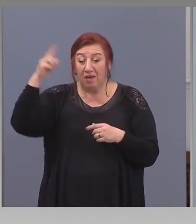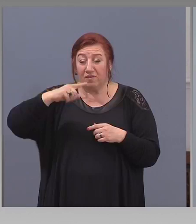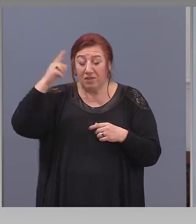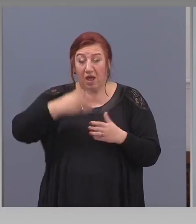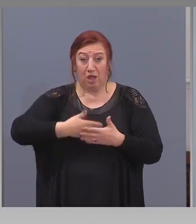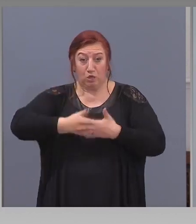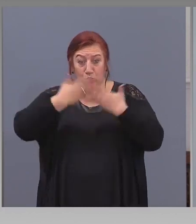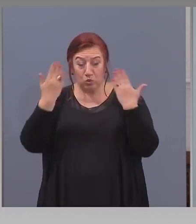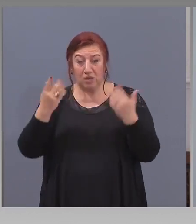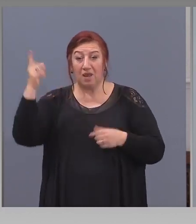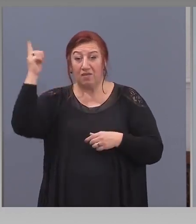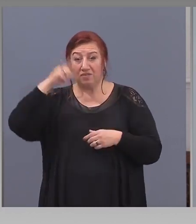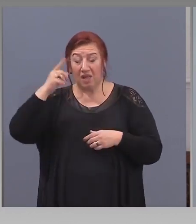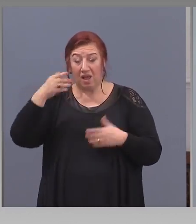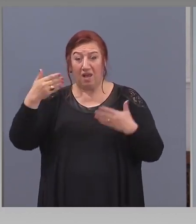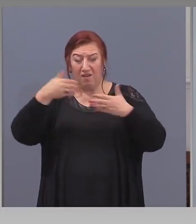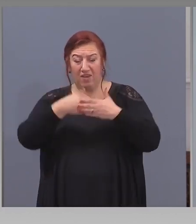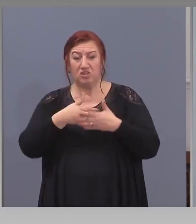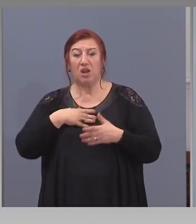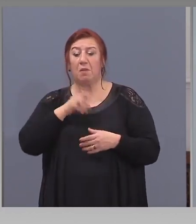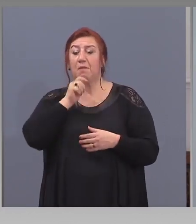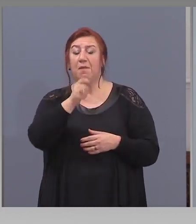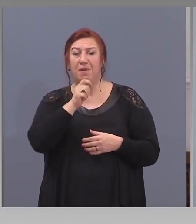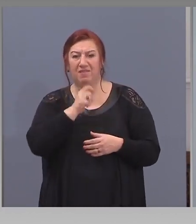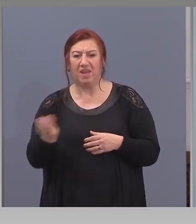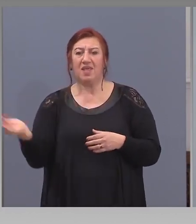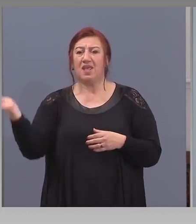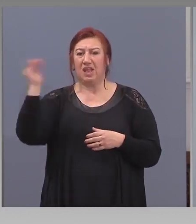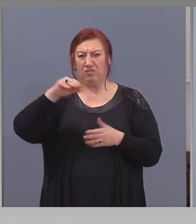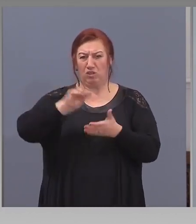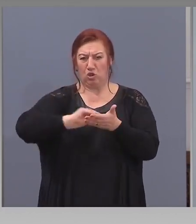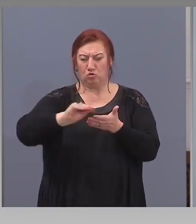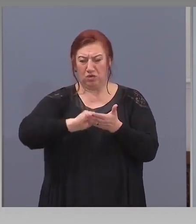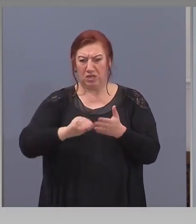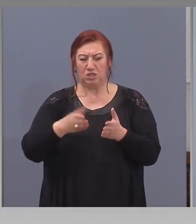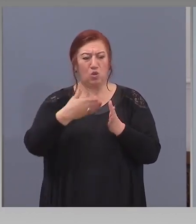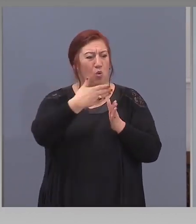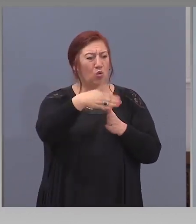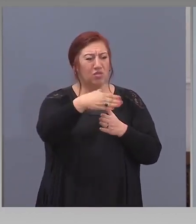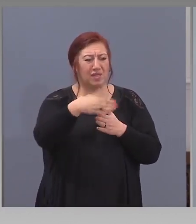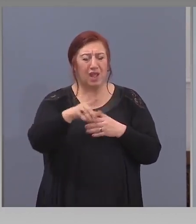вечер имаме брифинг. Над него идват всички журналисти. Отделно всеки министър,